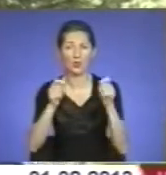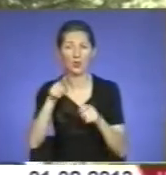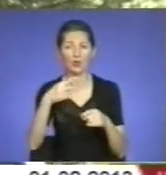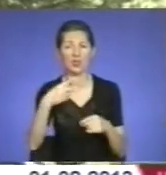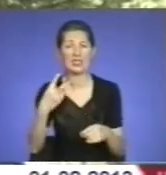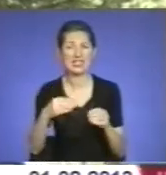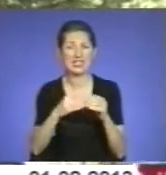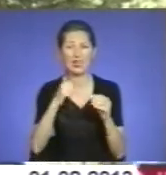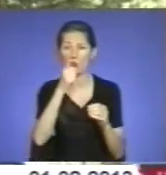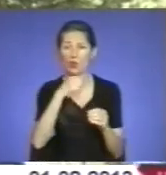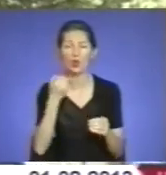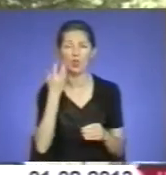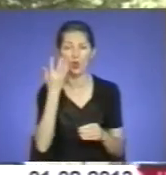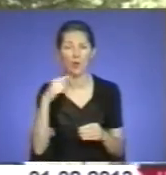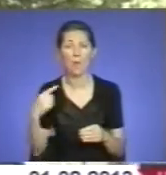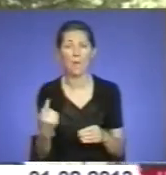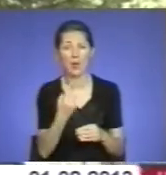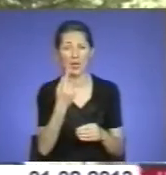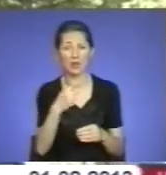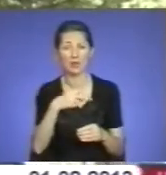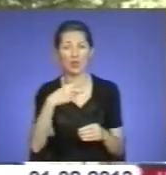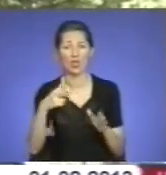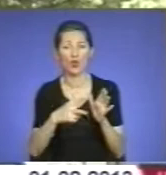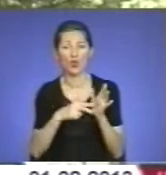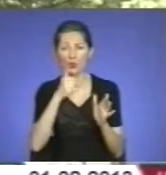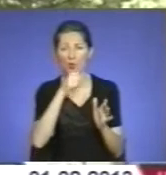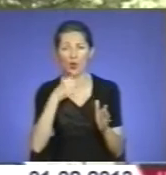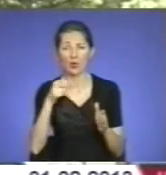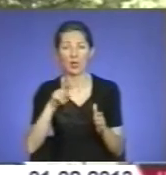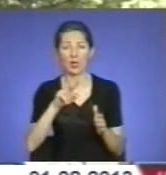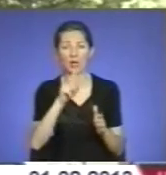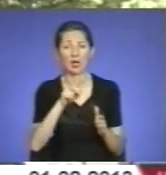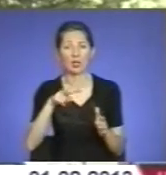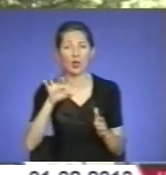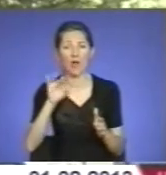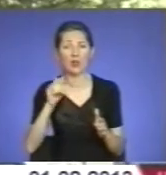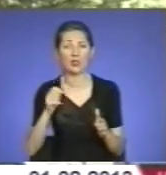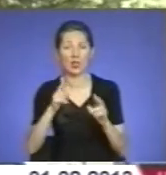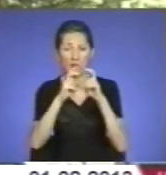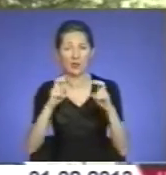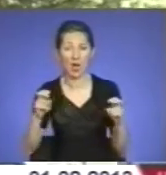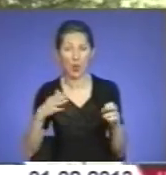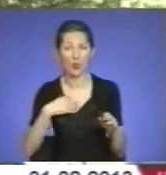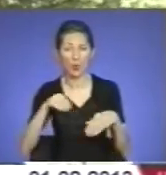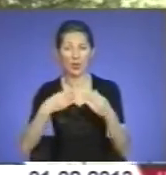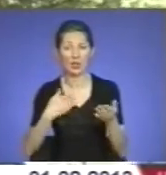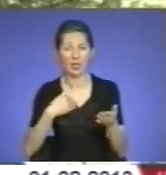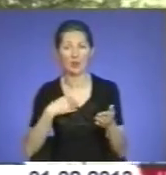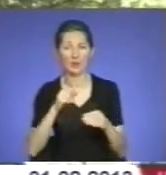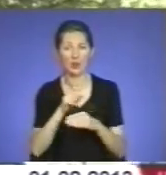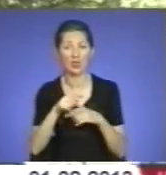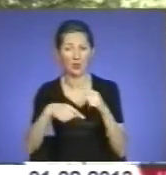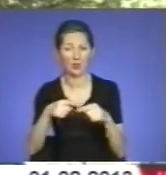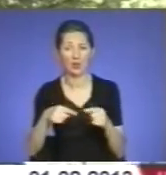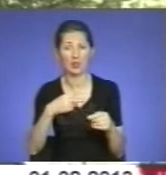2010 році, коли вперше в 2008 році Язловецький замок був переданий до нас на баланс заповідник, а в 2010 ми